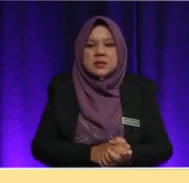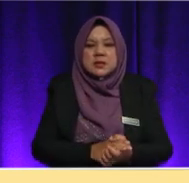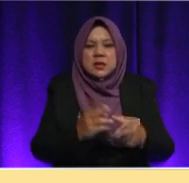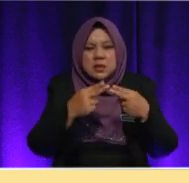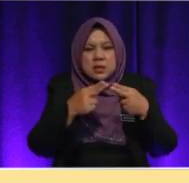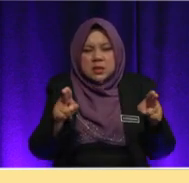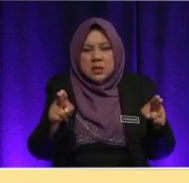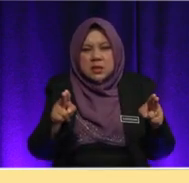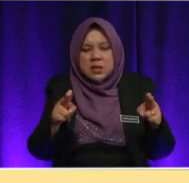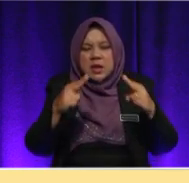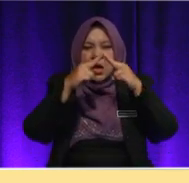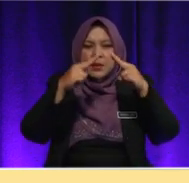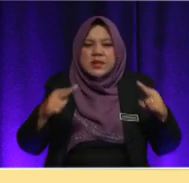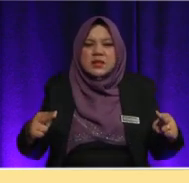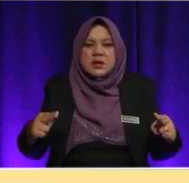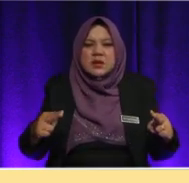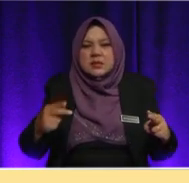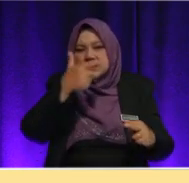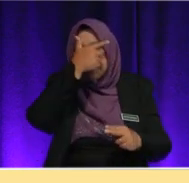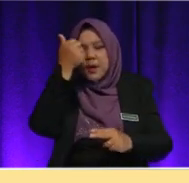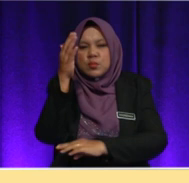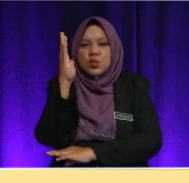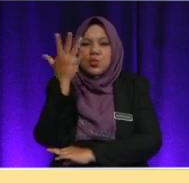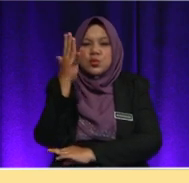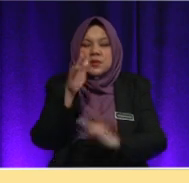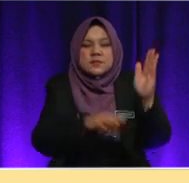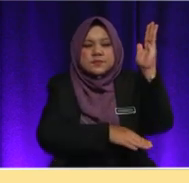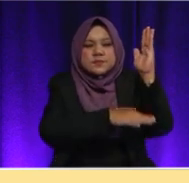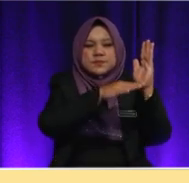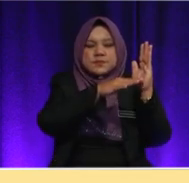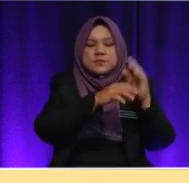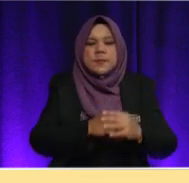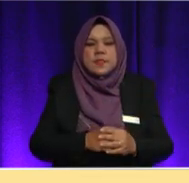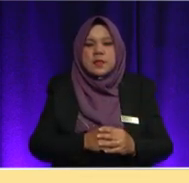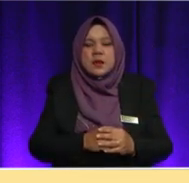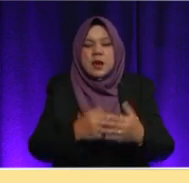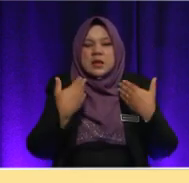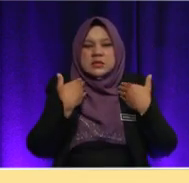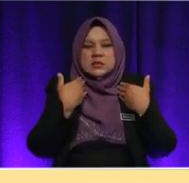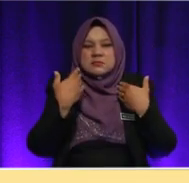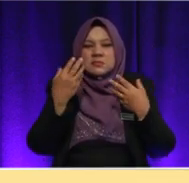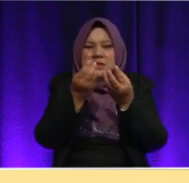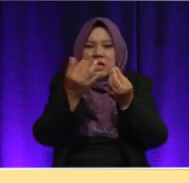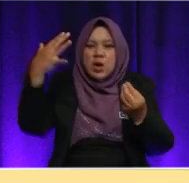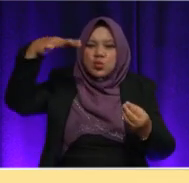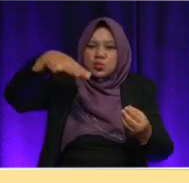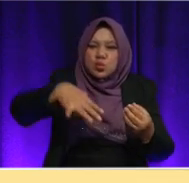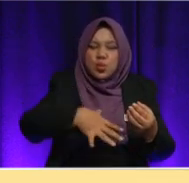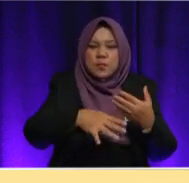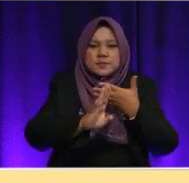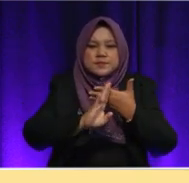akibat Kausa hutan di tenggelam di air untuk berlaku Apabila